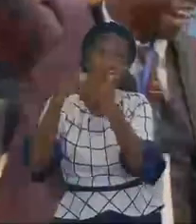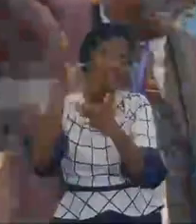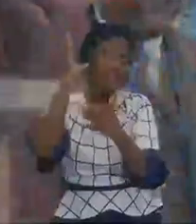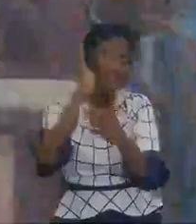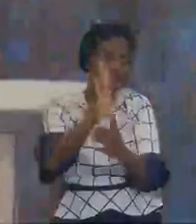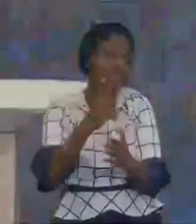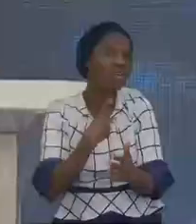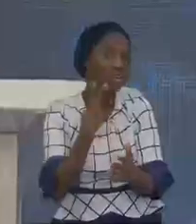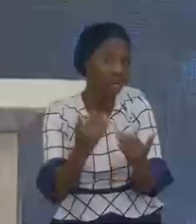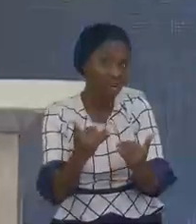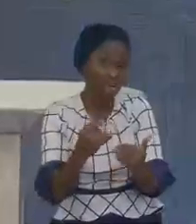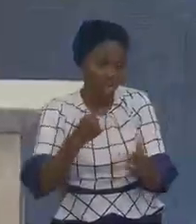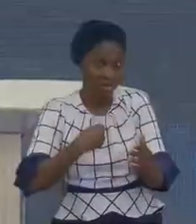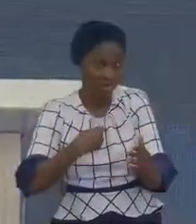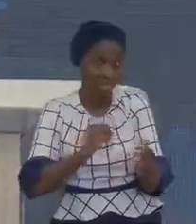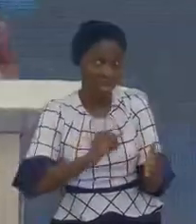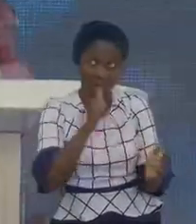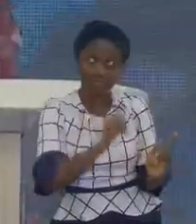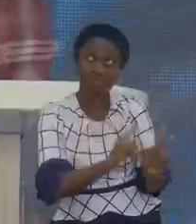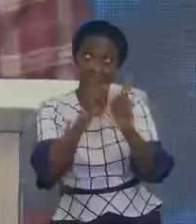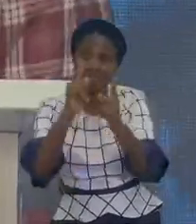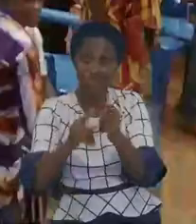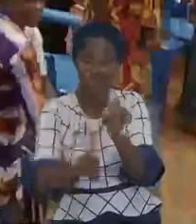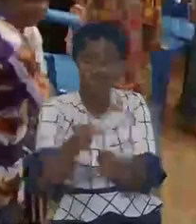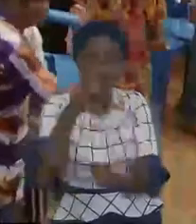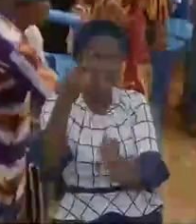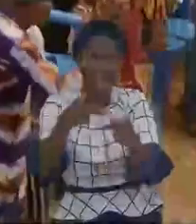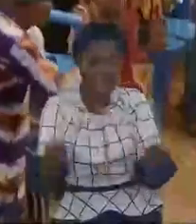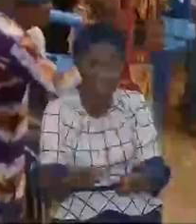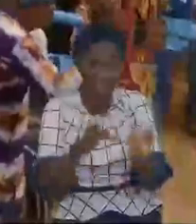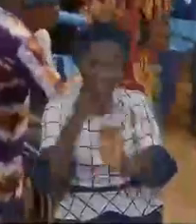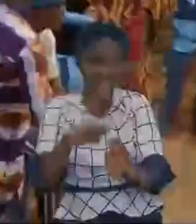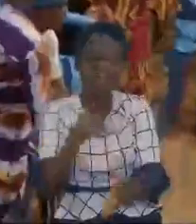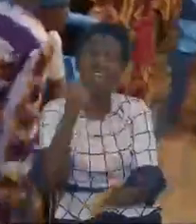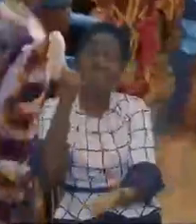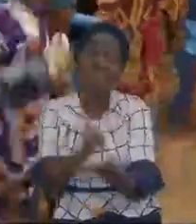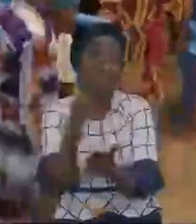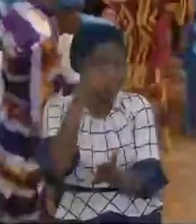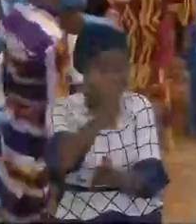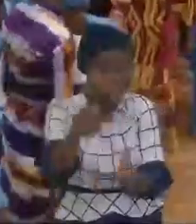Amen. Pour toi, au nom de Jésus.